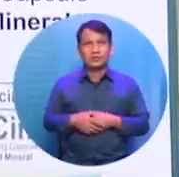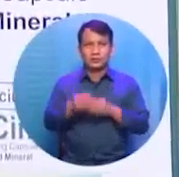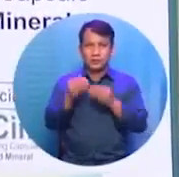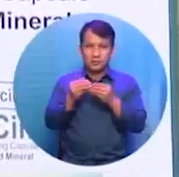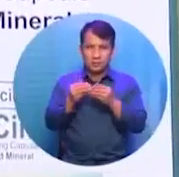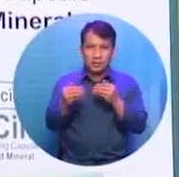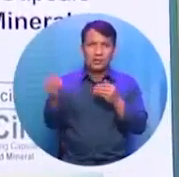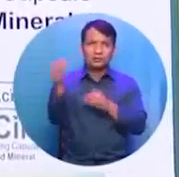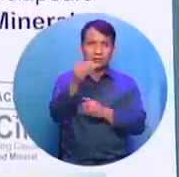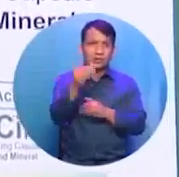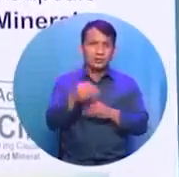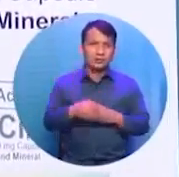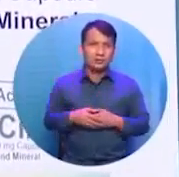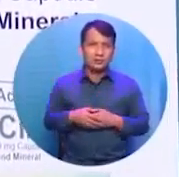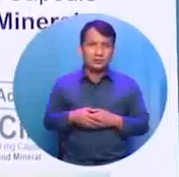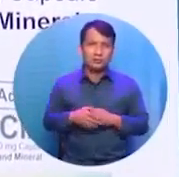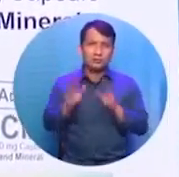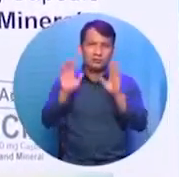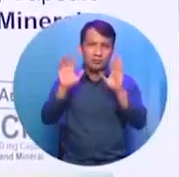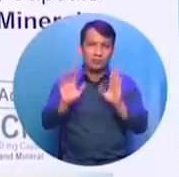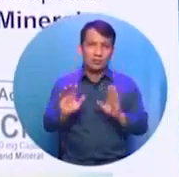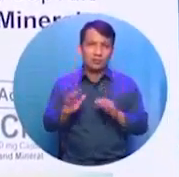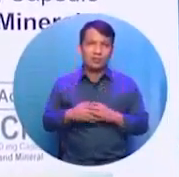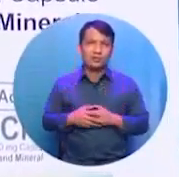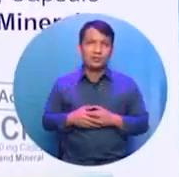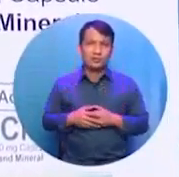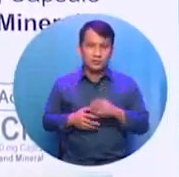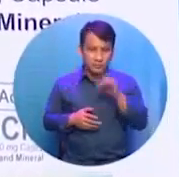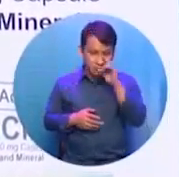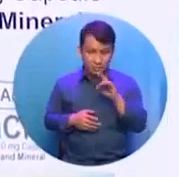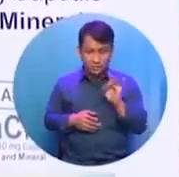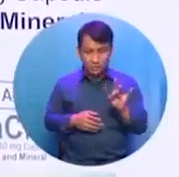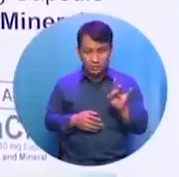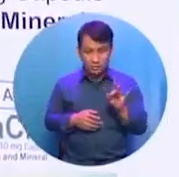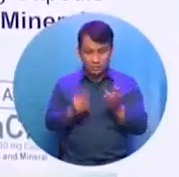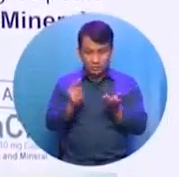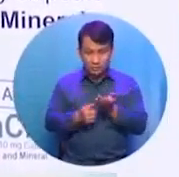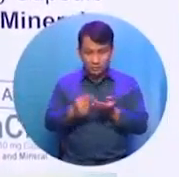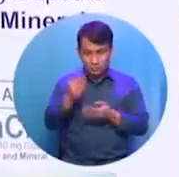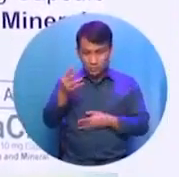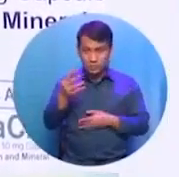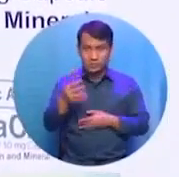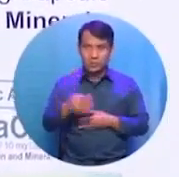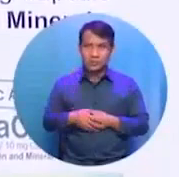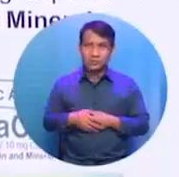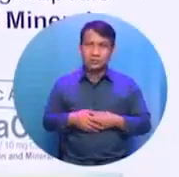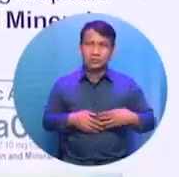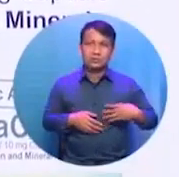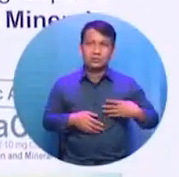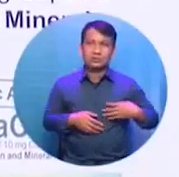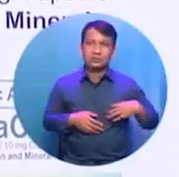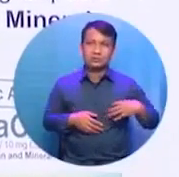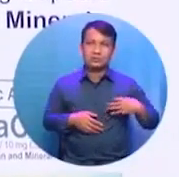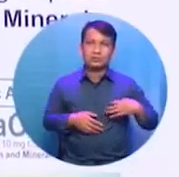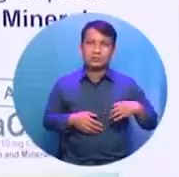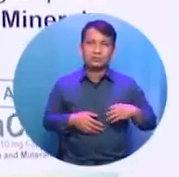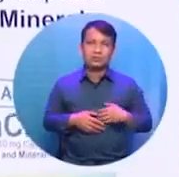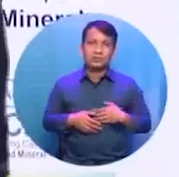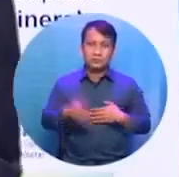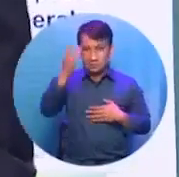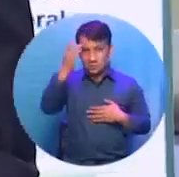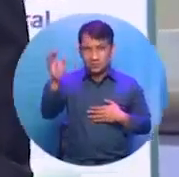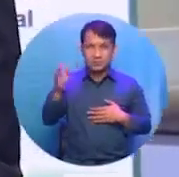Advanced ka? Wow. 8 years old pero grade 4 ka? Opo. Ah, matalino